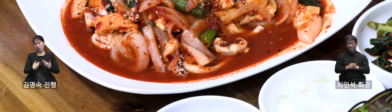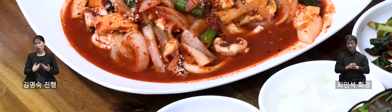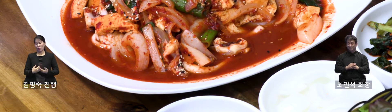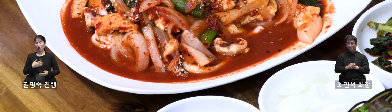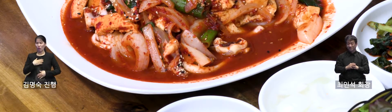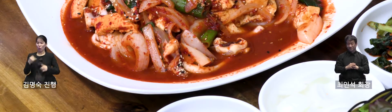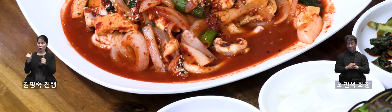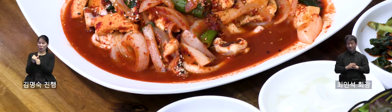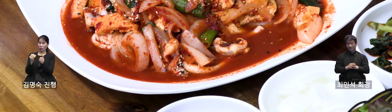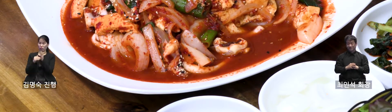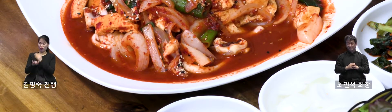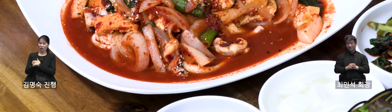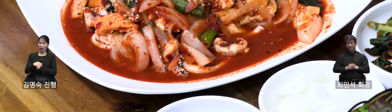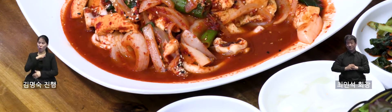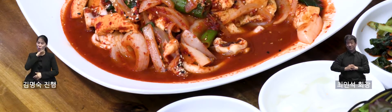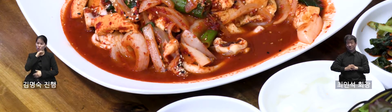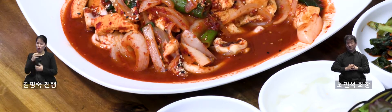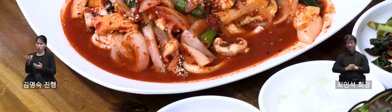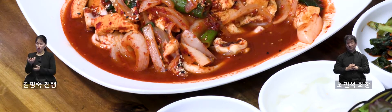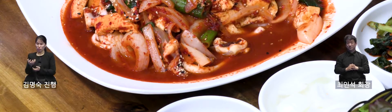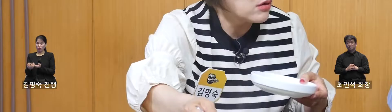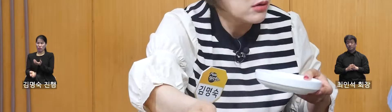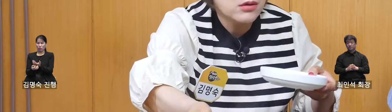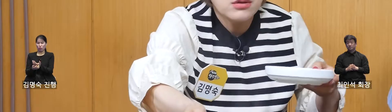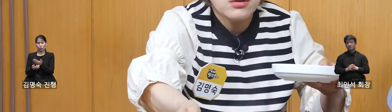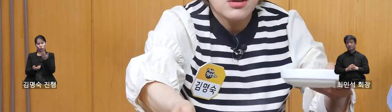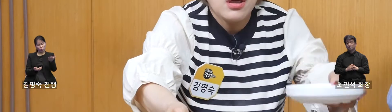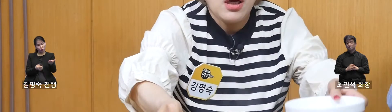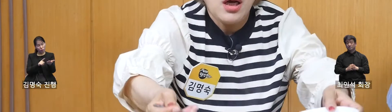결혼을 했는데 제가 오징어국을 끓여줬더니